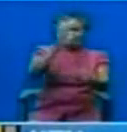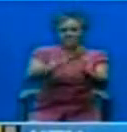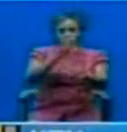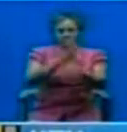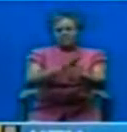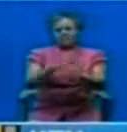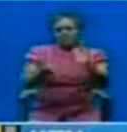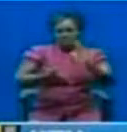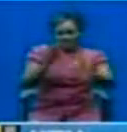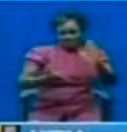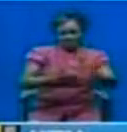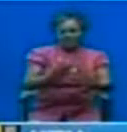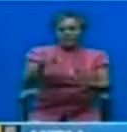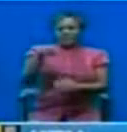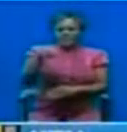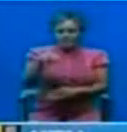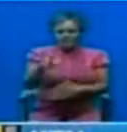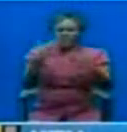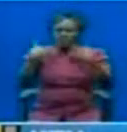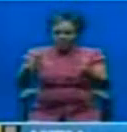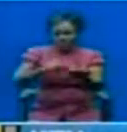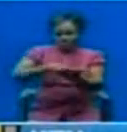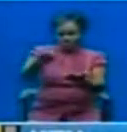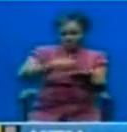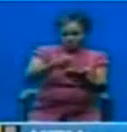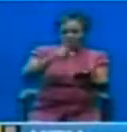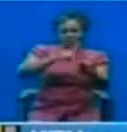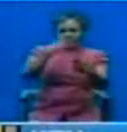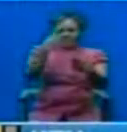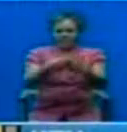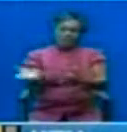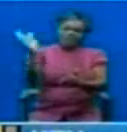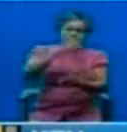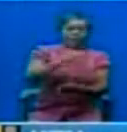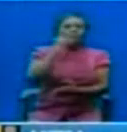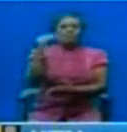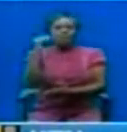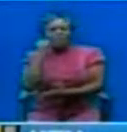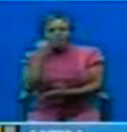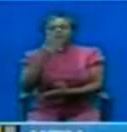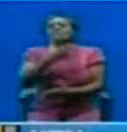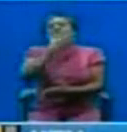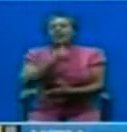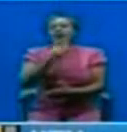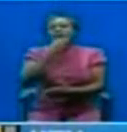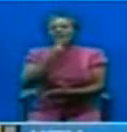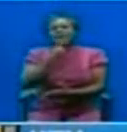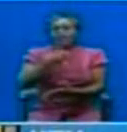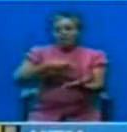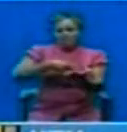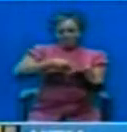kuuza vitu haraka. Walimaliza kuuza na kuanza kurudi nyumbani. Baba